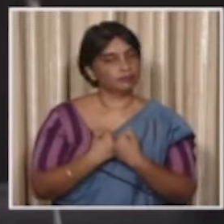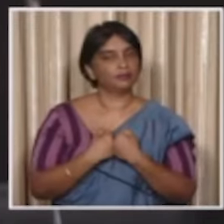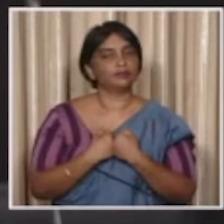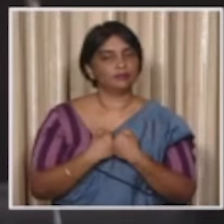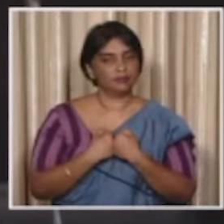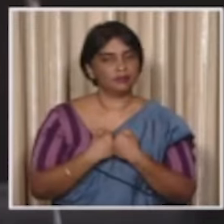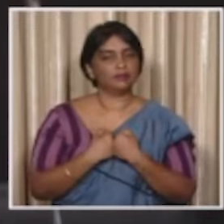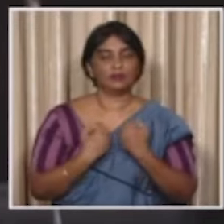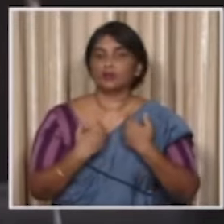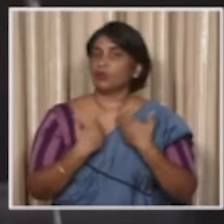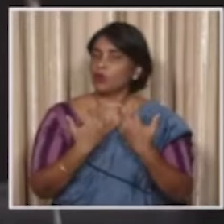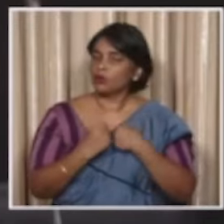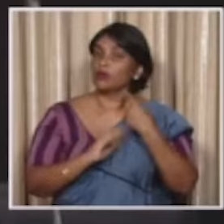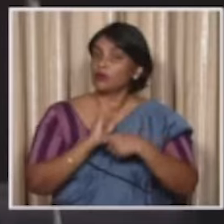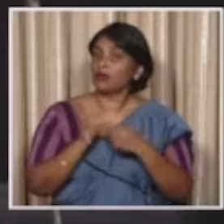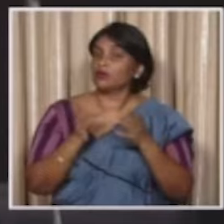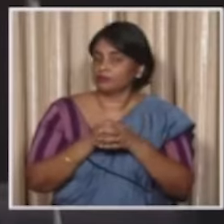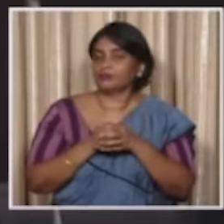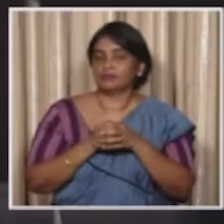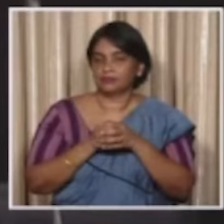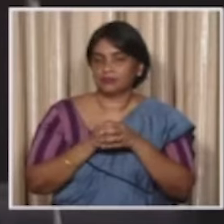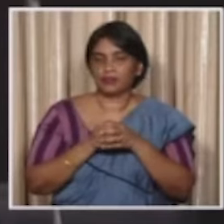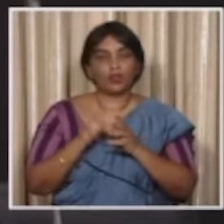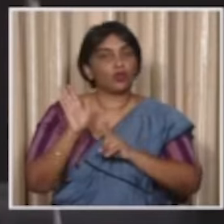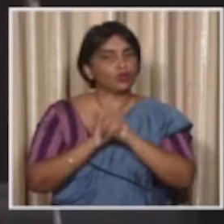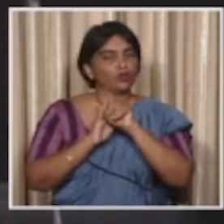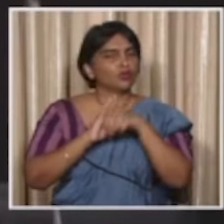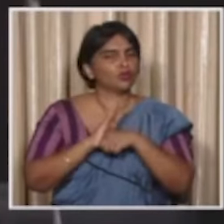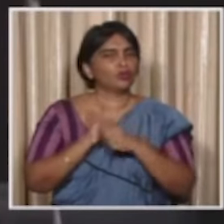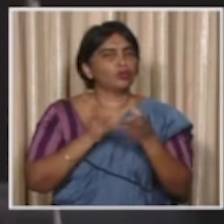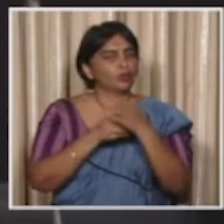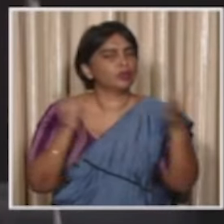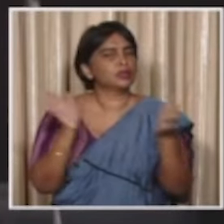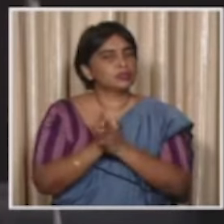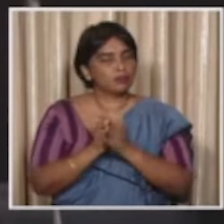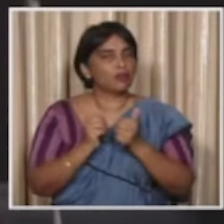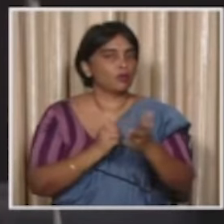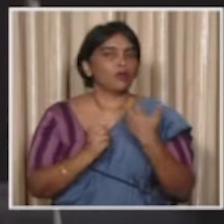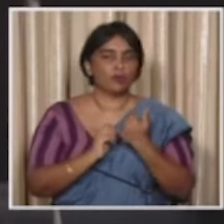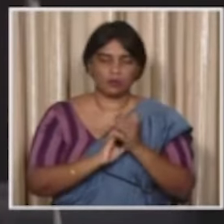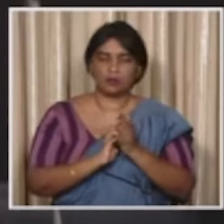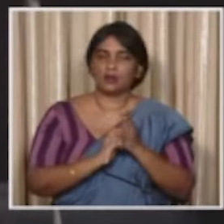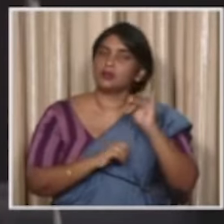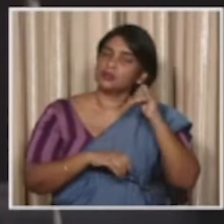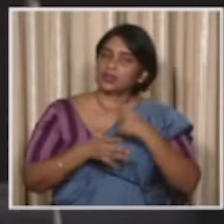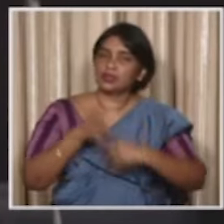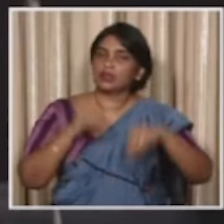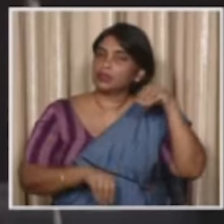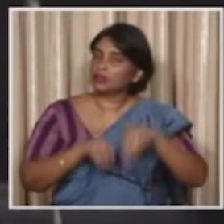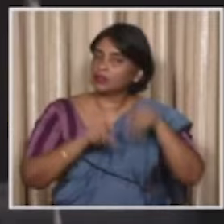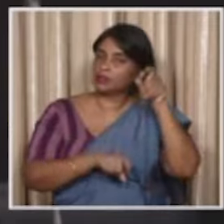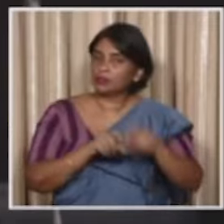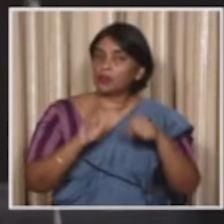කරේ. අපට ඕනේ මේ රට එකට තියාගන්න. උතුරේ දකුණේ සියලු දෙනා සමගියෙන් ඉන්න. සමහරලාට